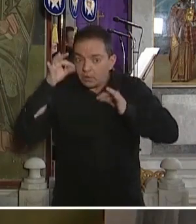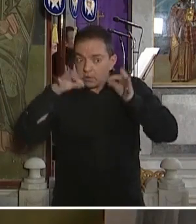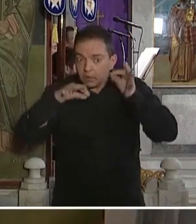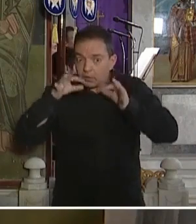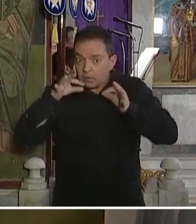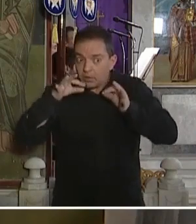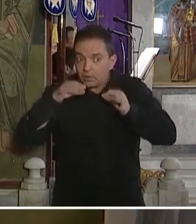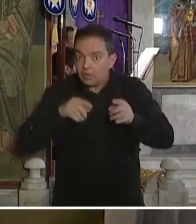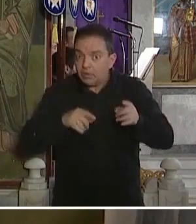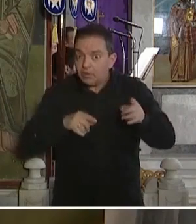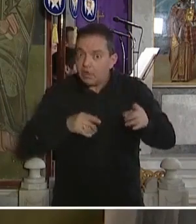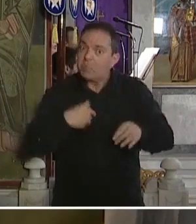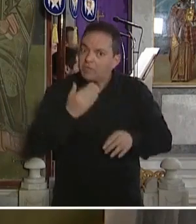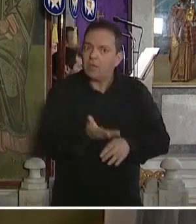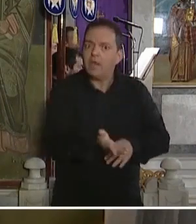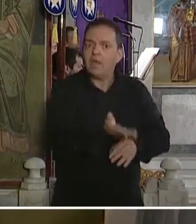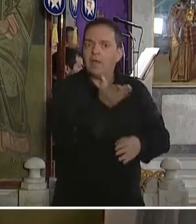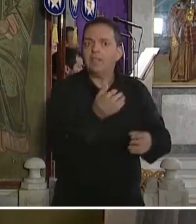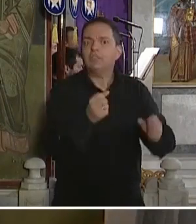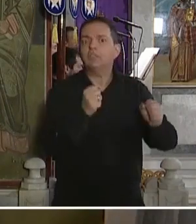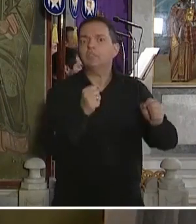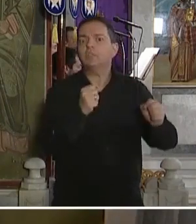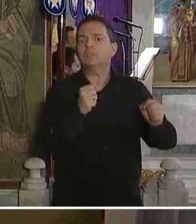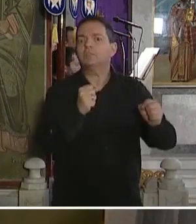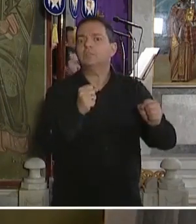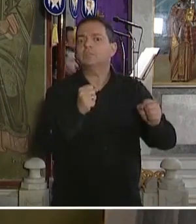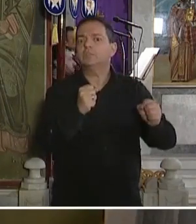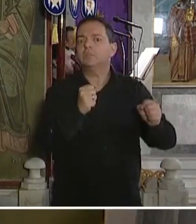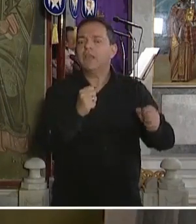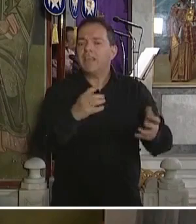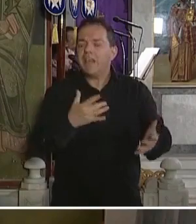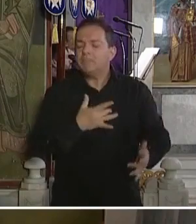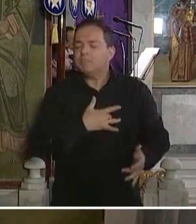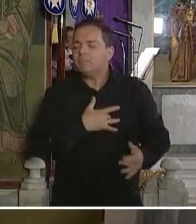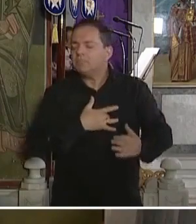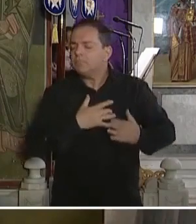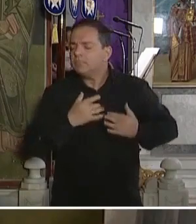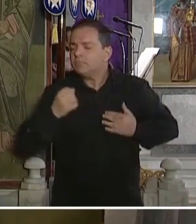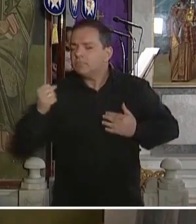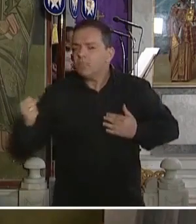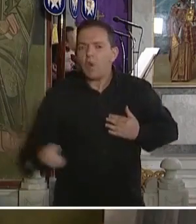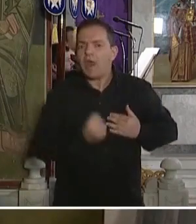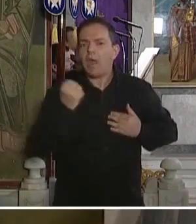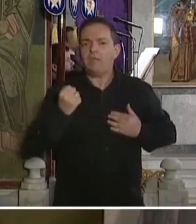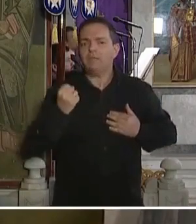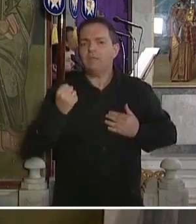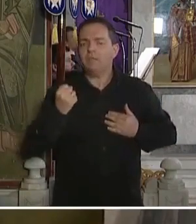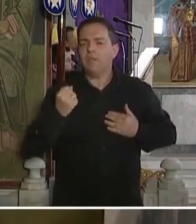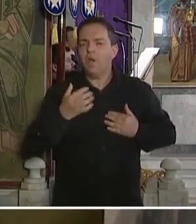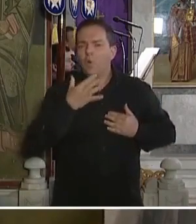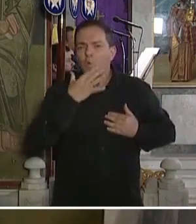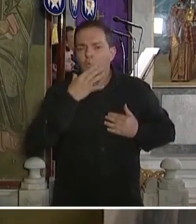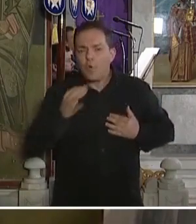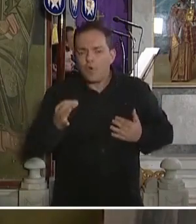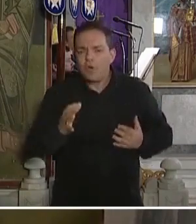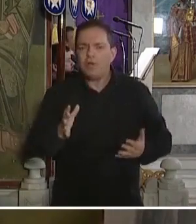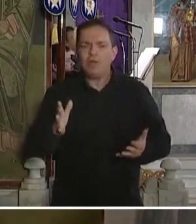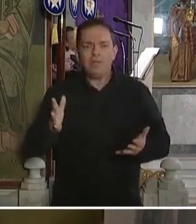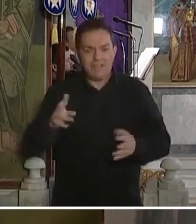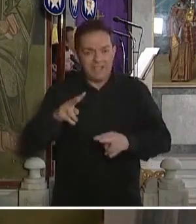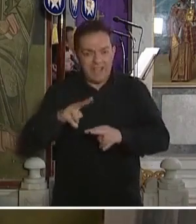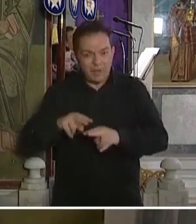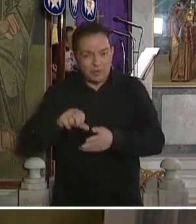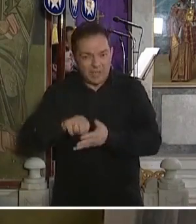Στη Βηθανία, και τι σημαίνει αυτό, πόνεσε. Πόνεσε για το κατάντημα της